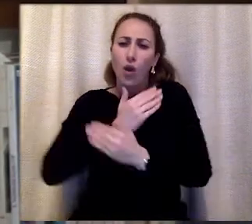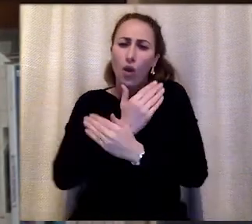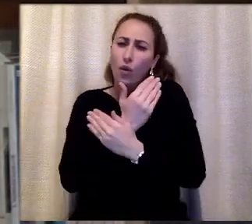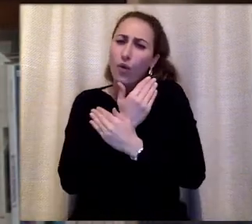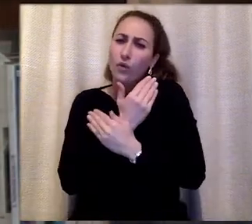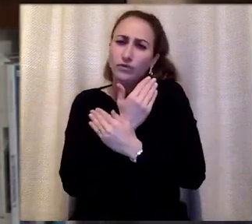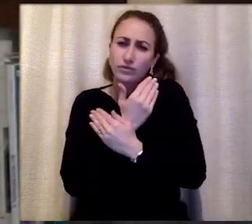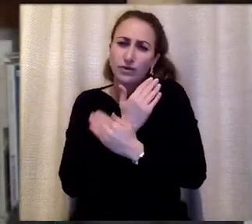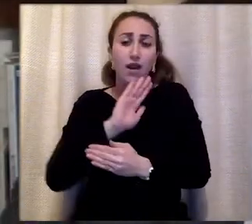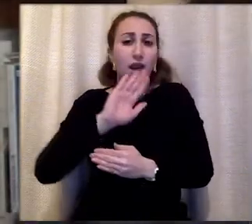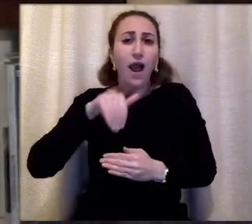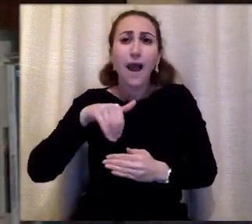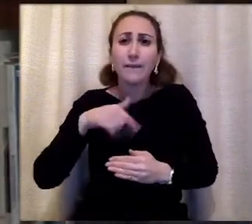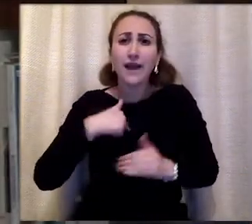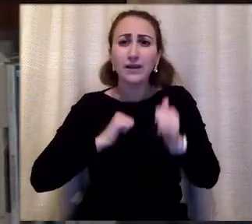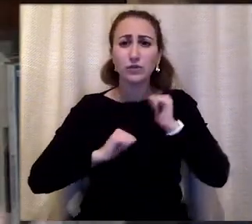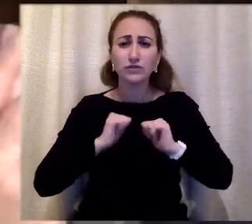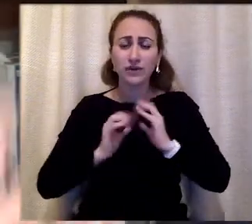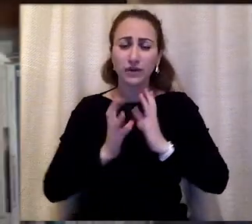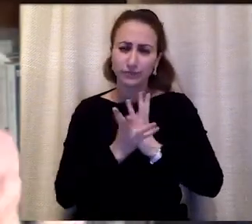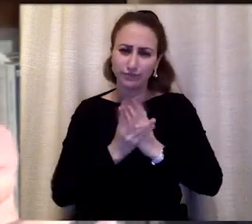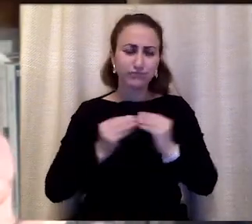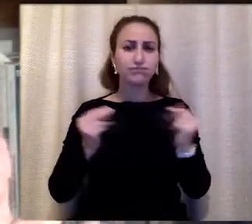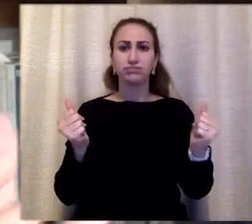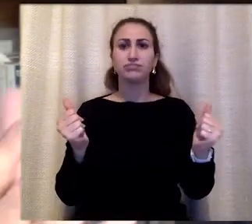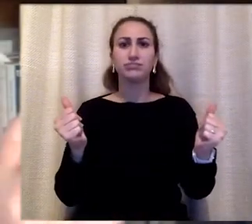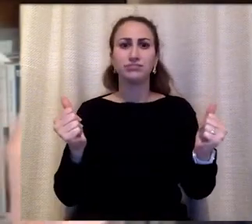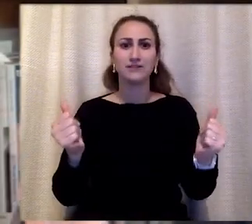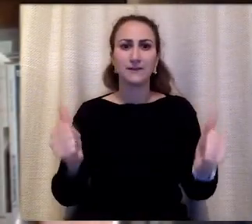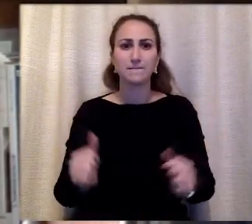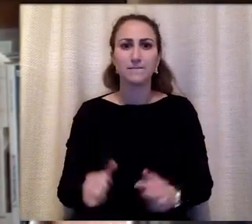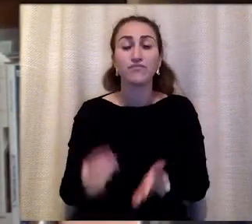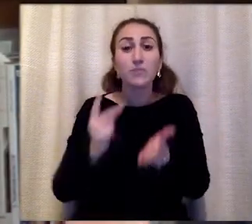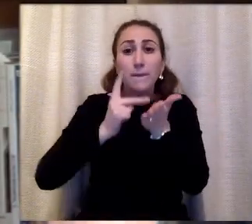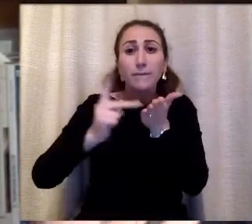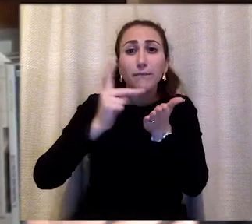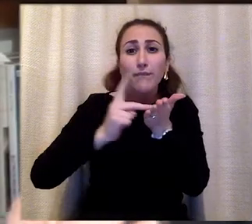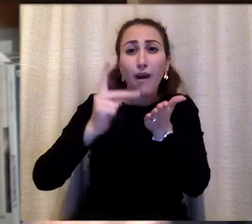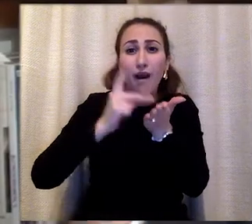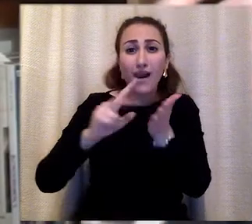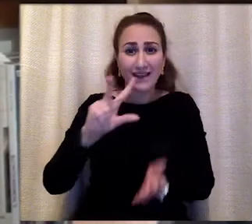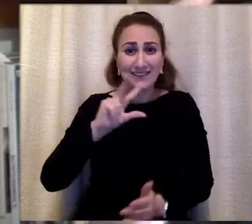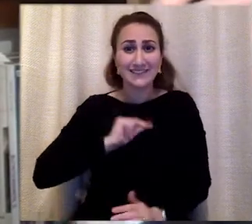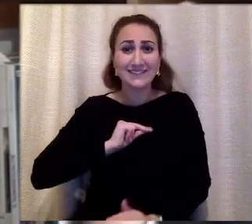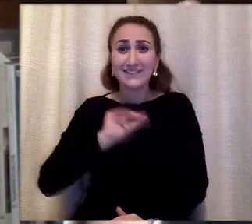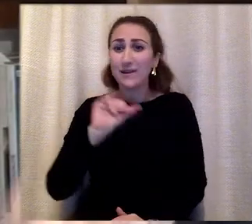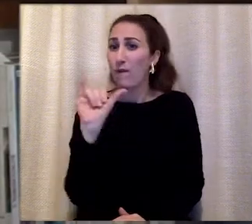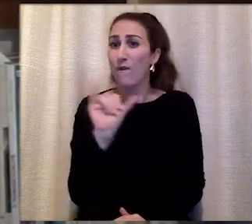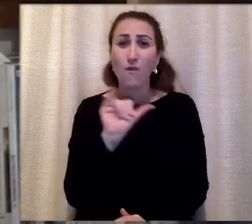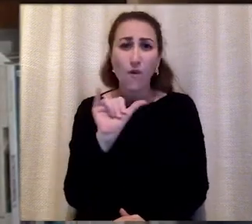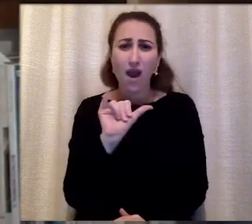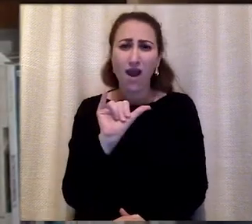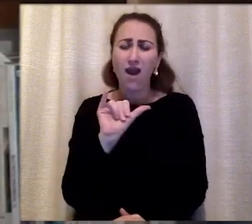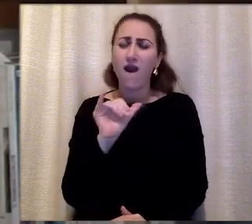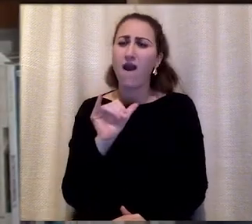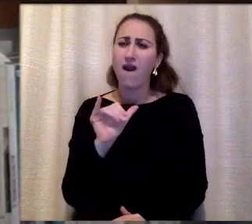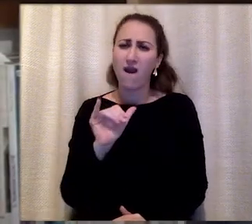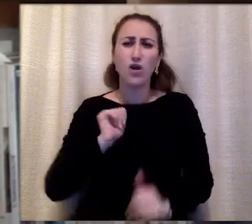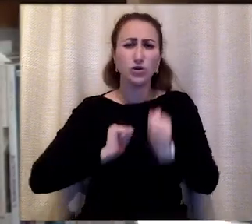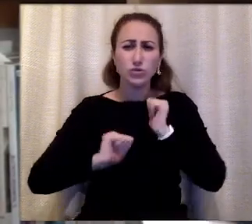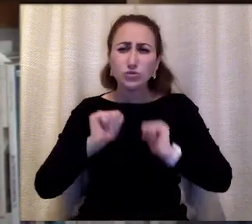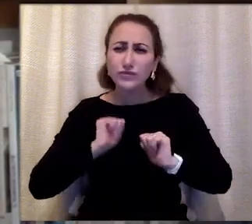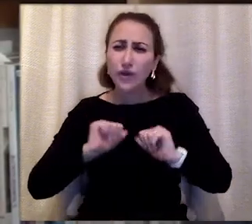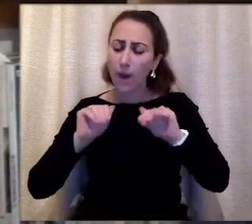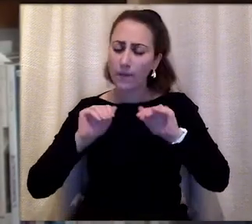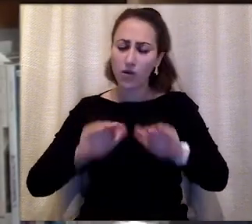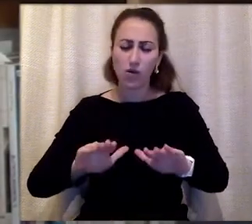louange extraordinaire en disant « Béni soit le Dieu Père de notre Seigneur Jésus-Christ,